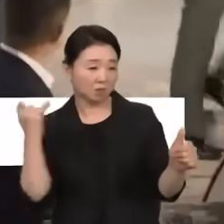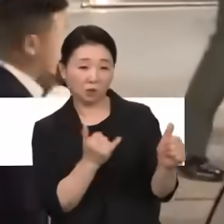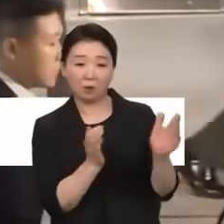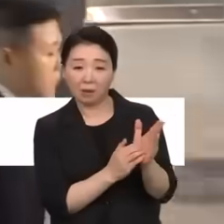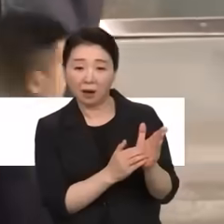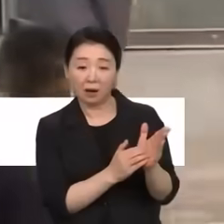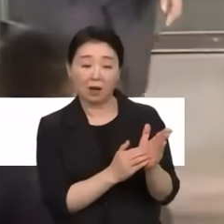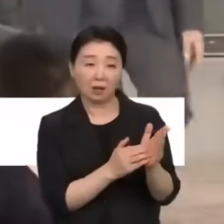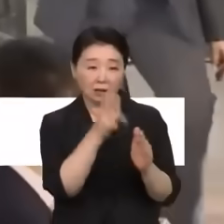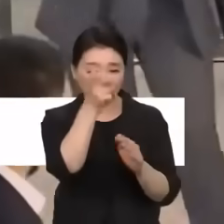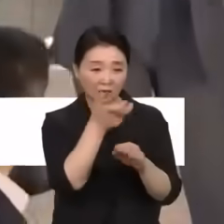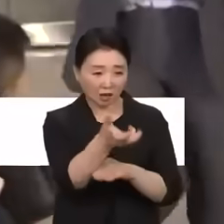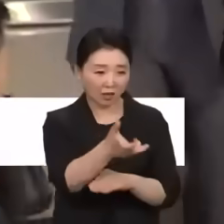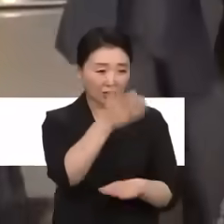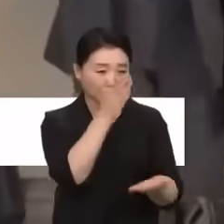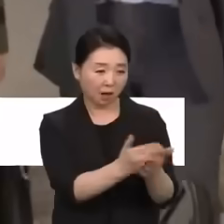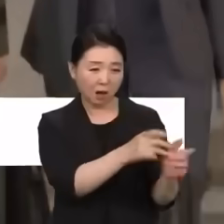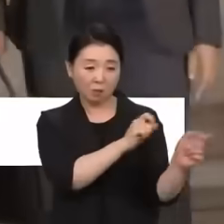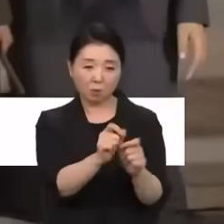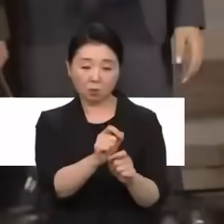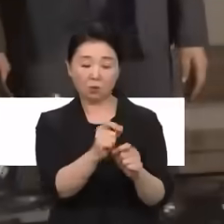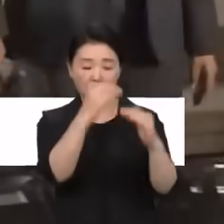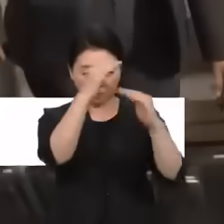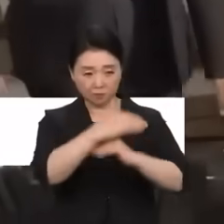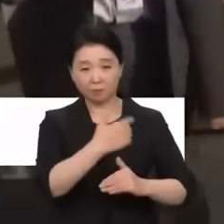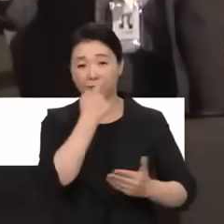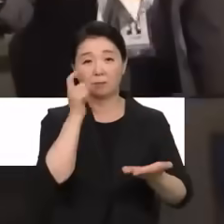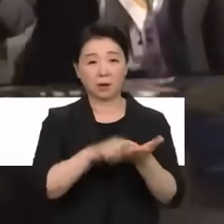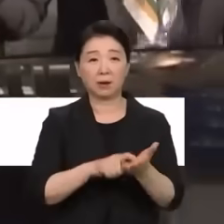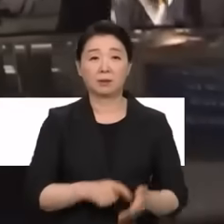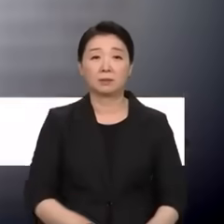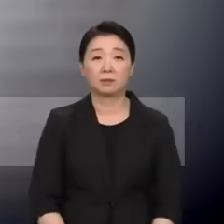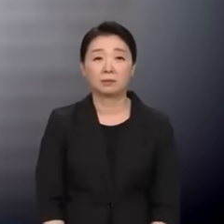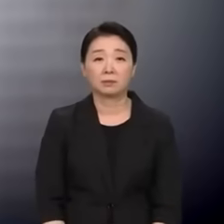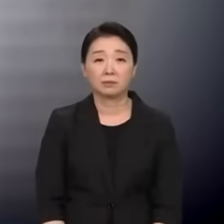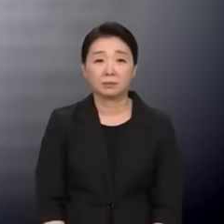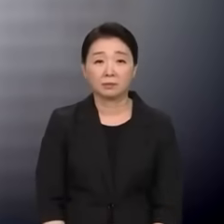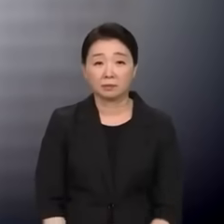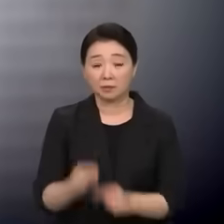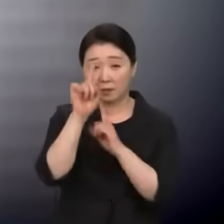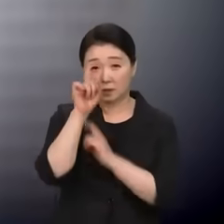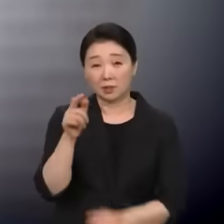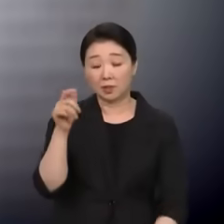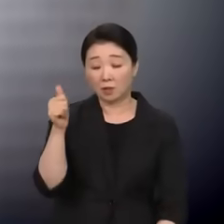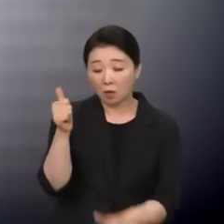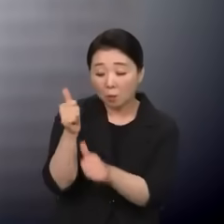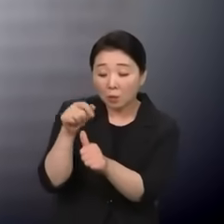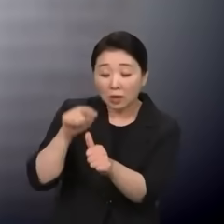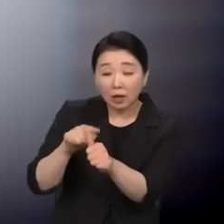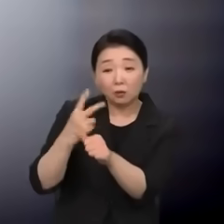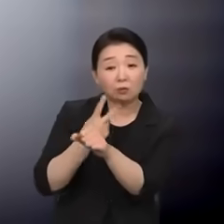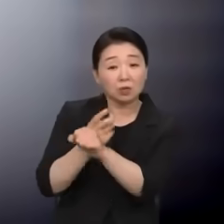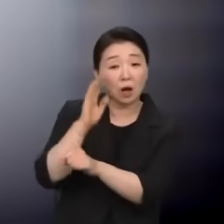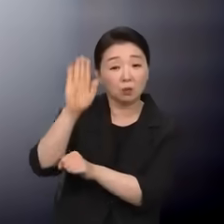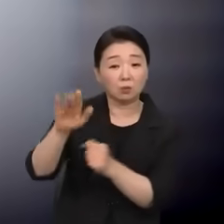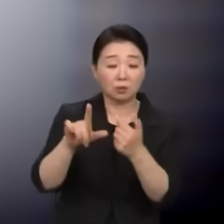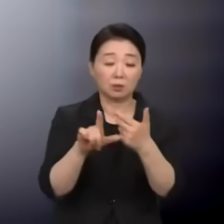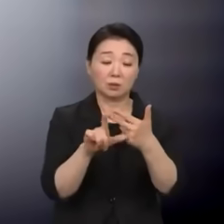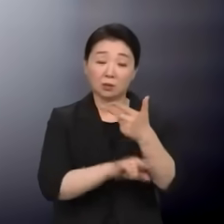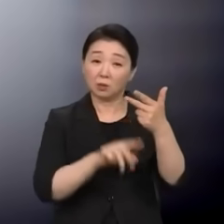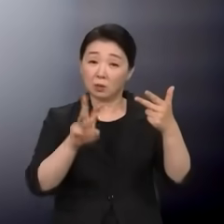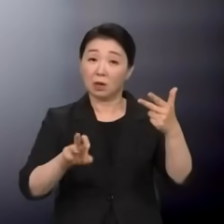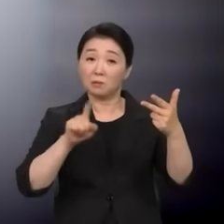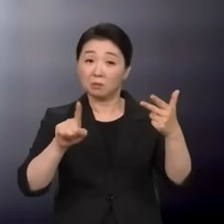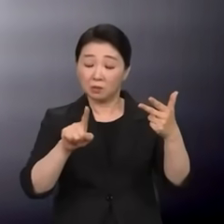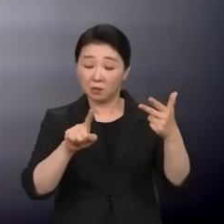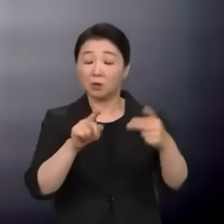이첩 보류를 지시한 사실이 통화 기록으로 확인된 겁니다. 또 이 전 장관의 보좌관이 약 2시간 뒤인 7월 31일 오후